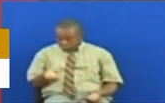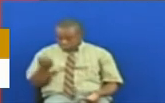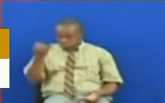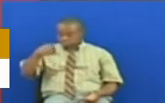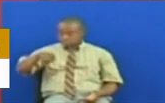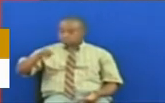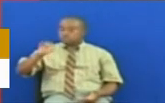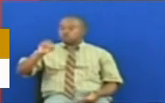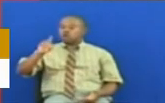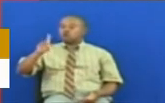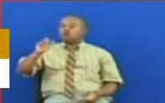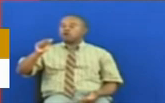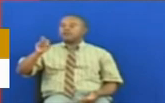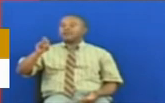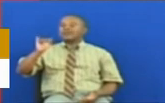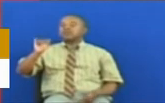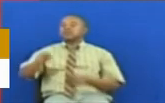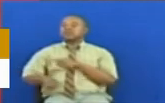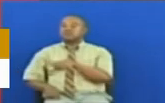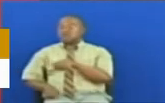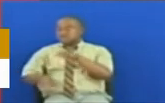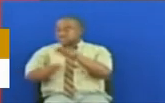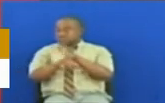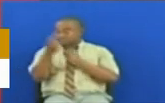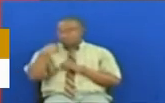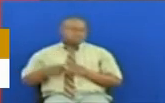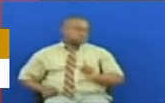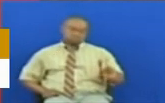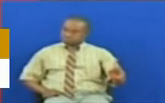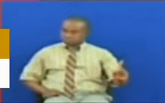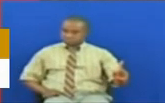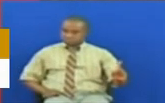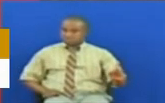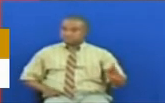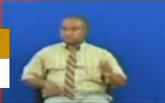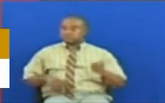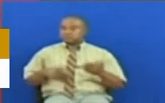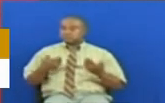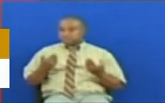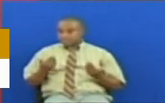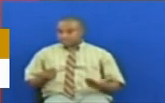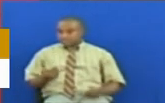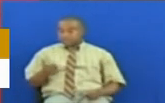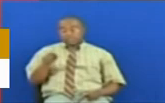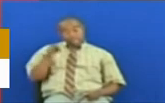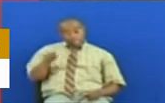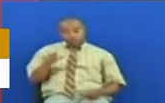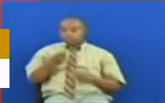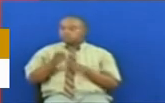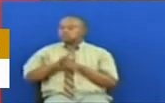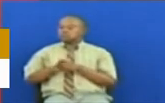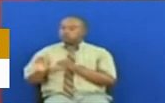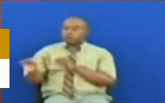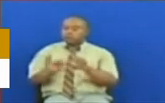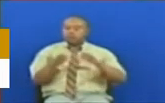soko lenyewe lote hilo. Habari ya samaki wengine watu hawana habari nayo. Ni tuna peke yake. Lakini tuna ni migratory. Ni samaki wa